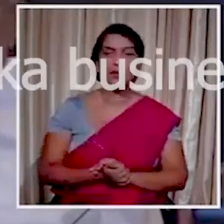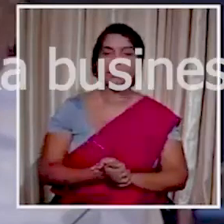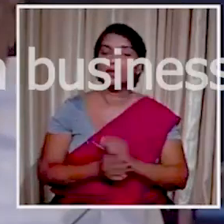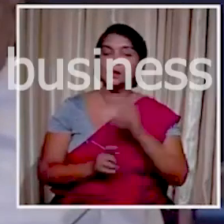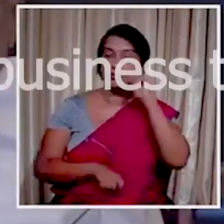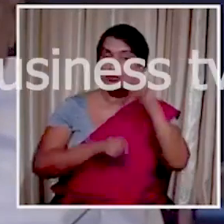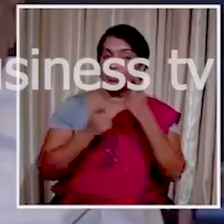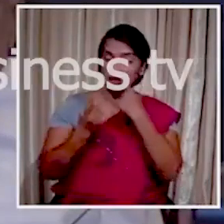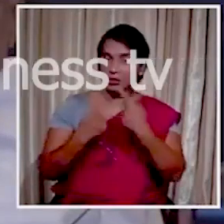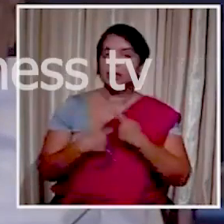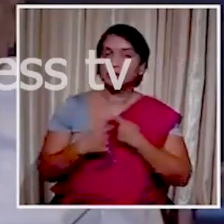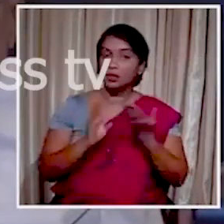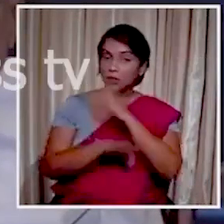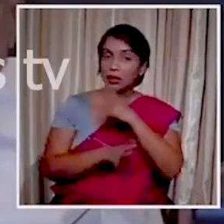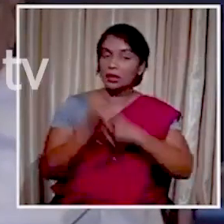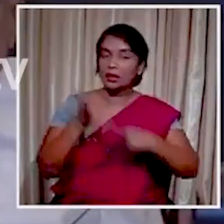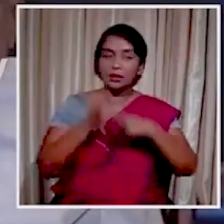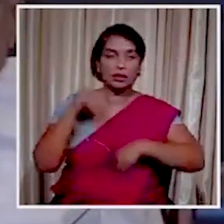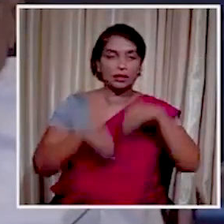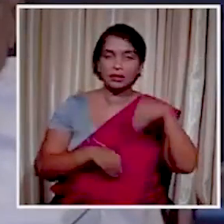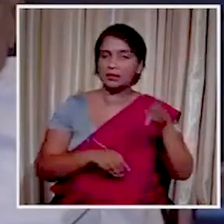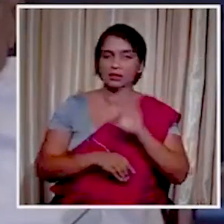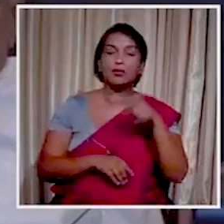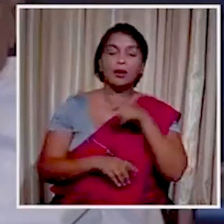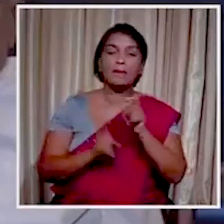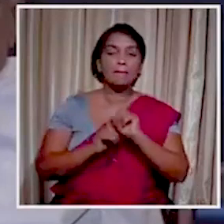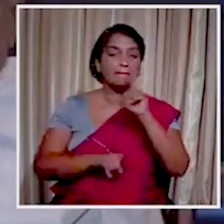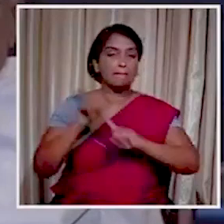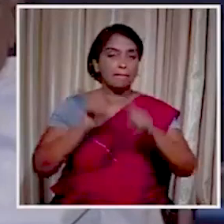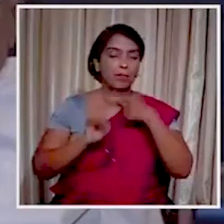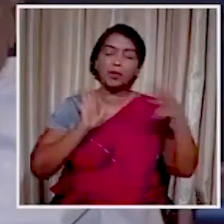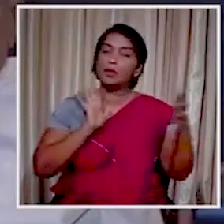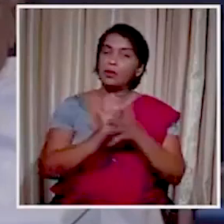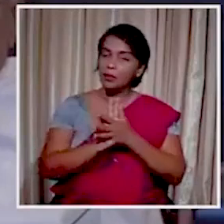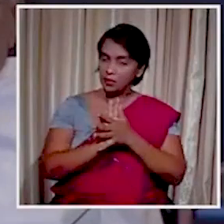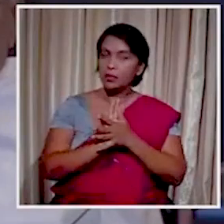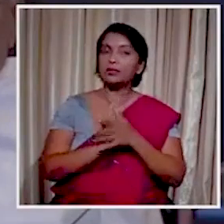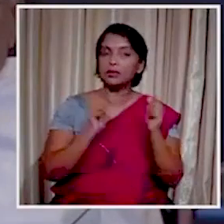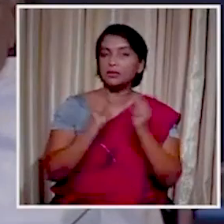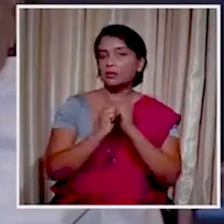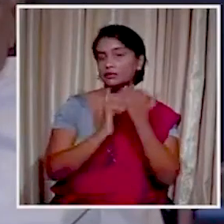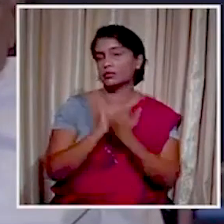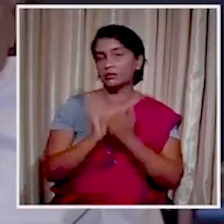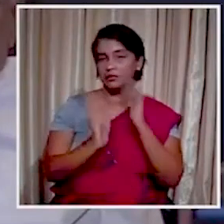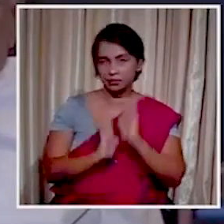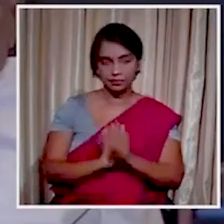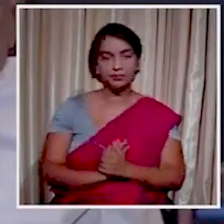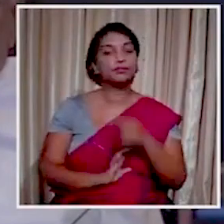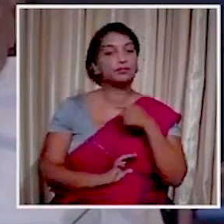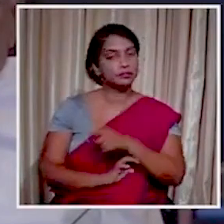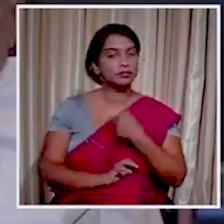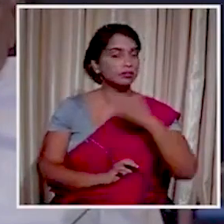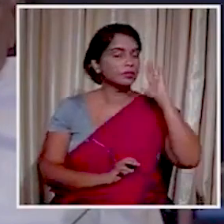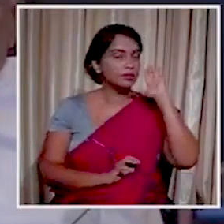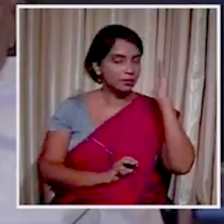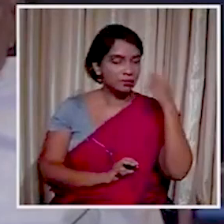ජනතාව අපෙන් ඉල්ලන්නේ පරණ දේශපාලනය නෙමෙයි මේ පාර්ලිමේන්තුව එකට එකතු වෙලා ඒ වැඩ කටයුතු කරන එකයි ඉතින් මම